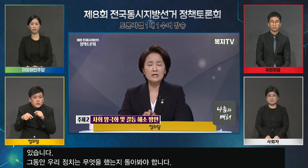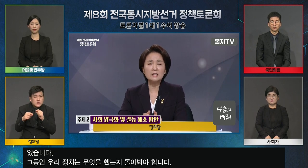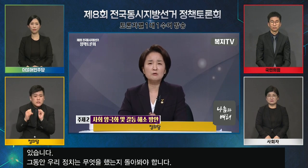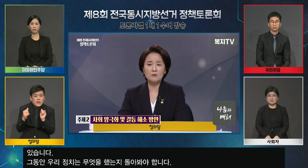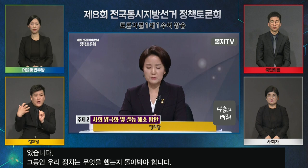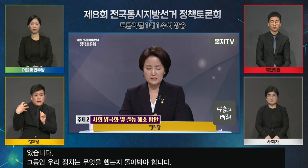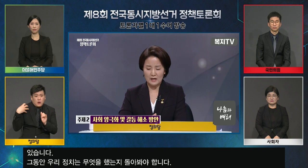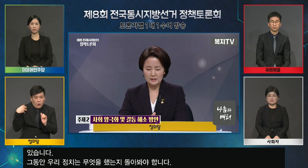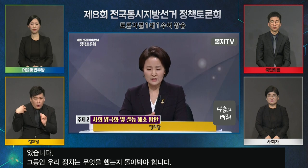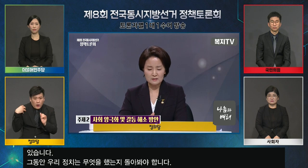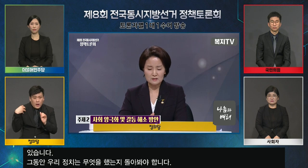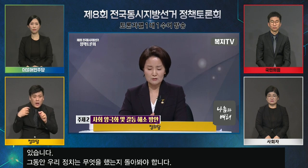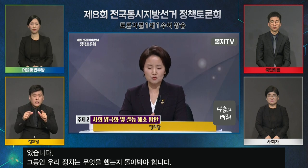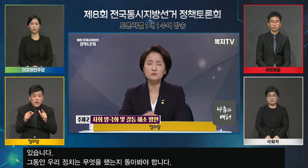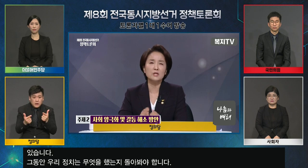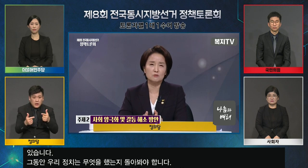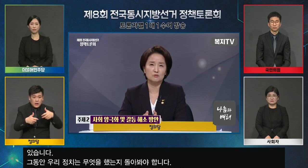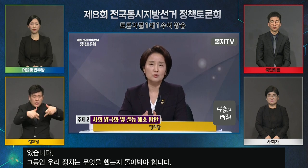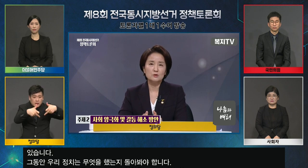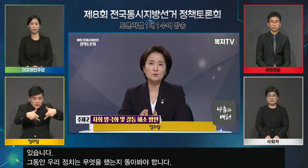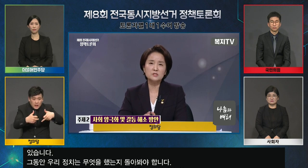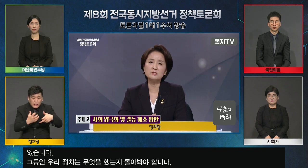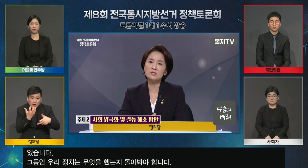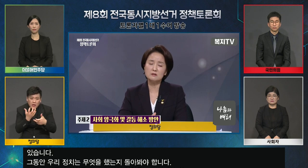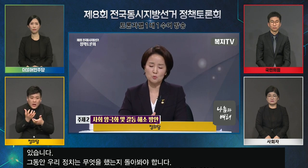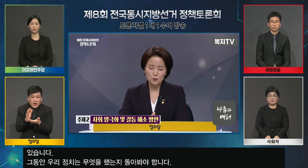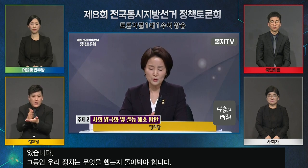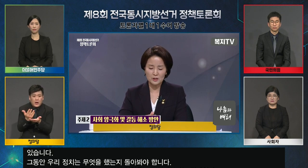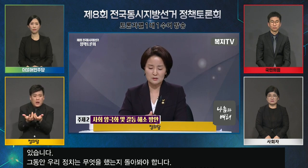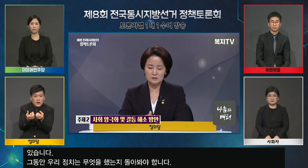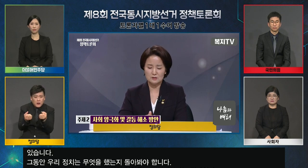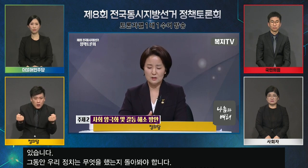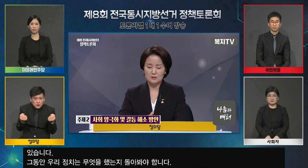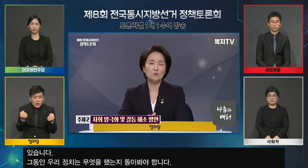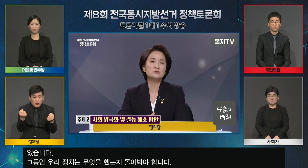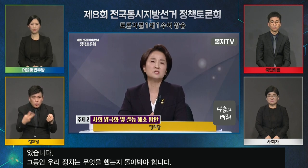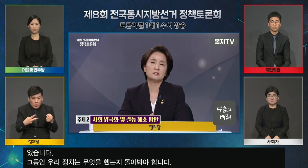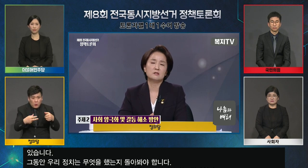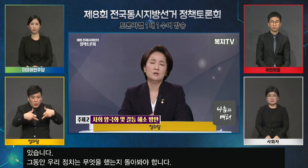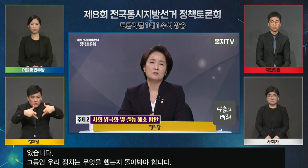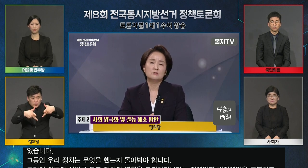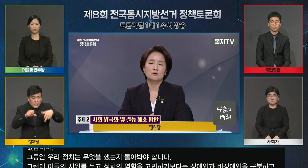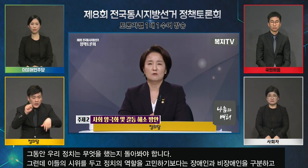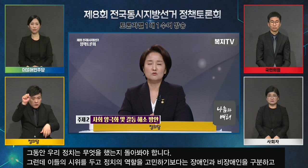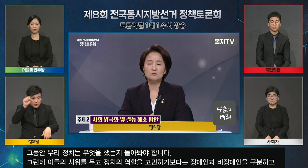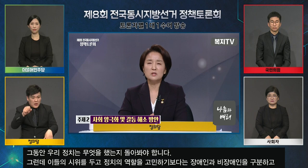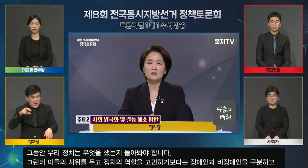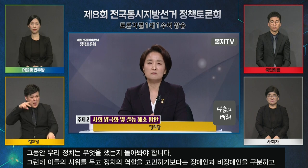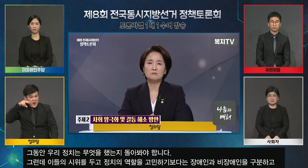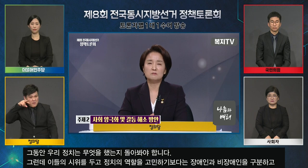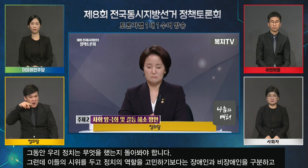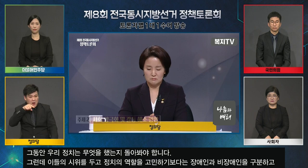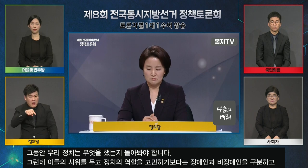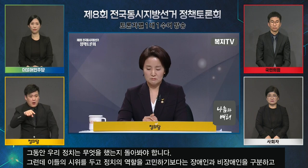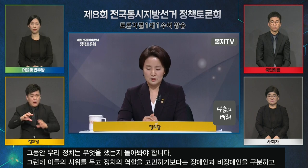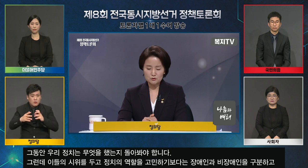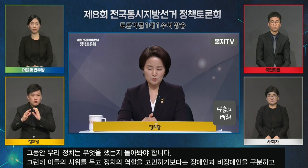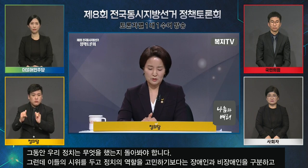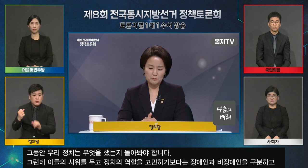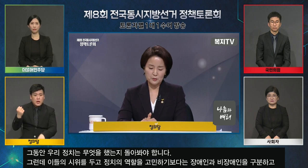장애인과 비장애인을 구분하고 또 시위대를 공격하는 정치인, 국민의힘